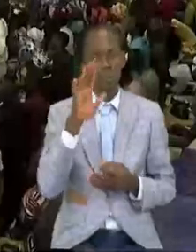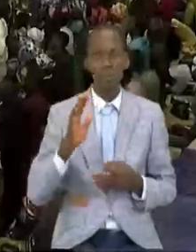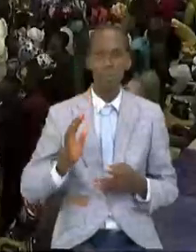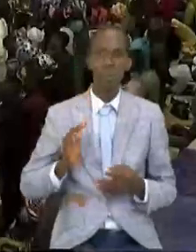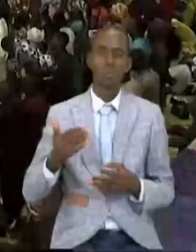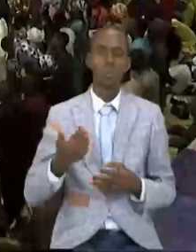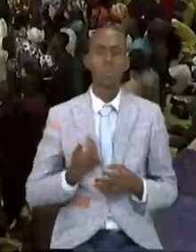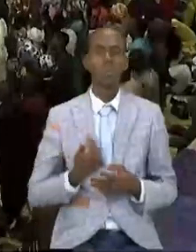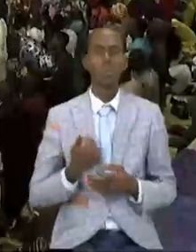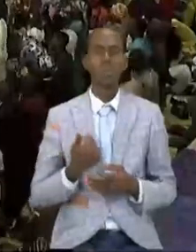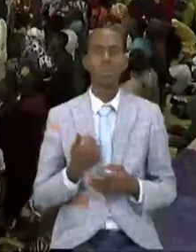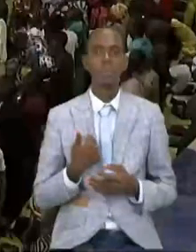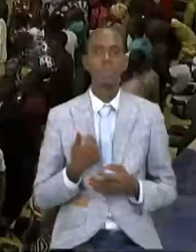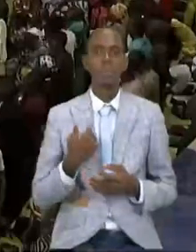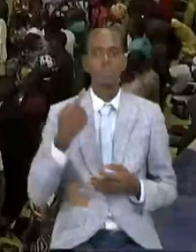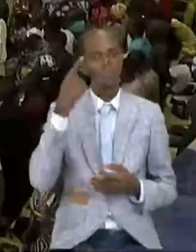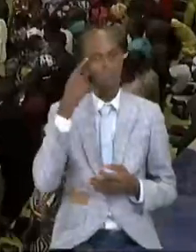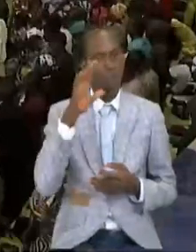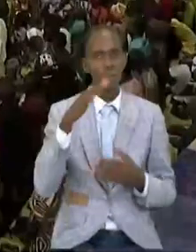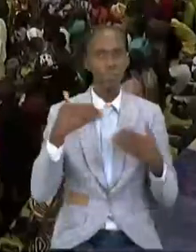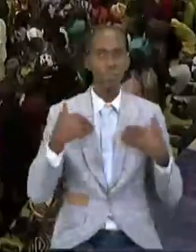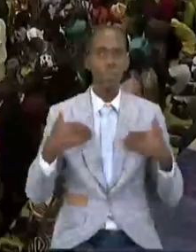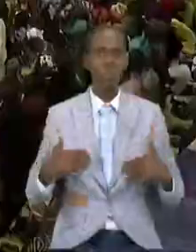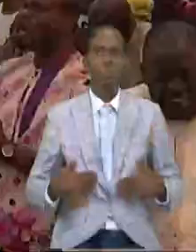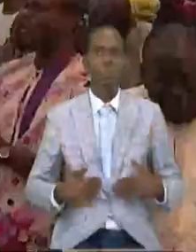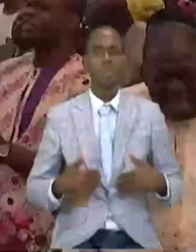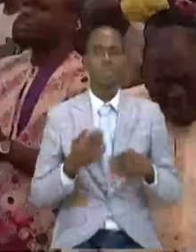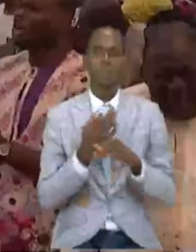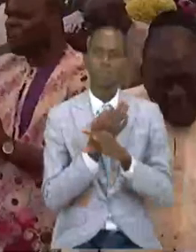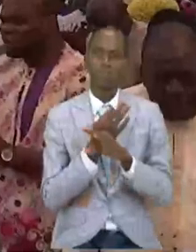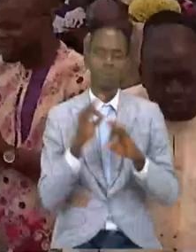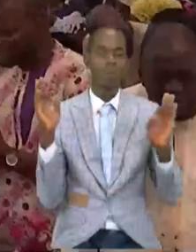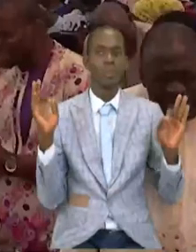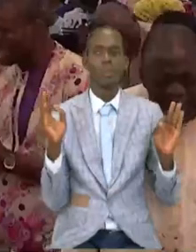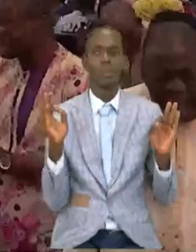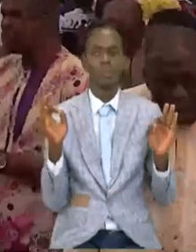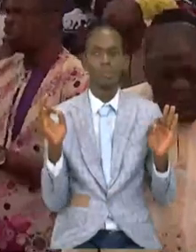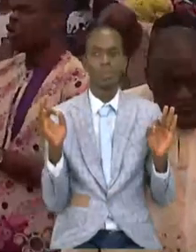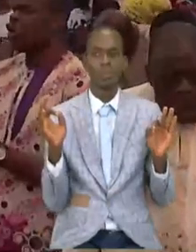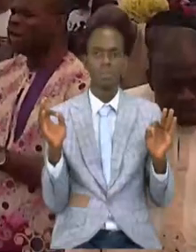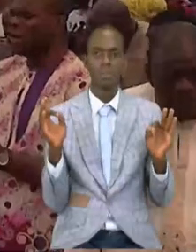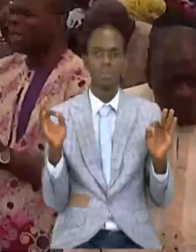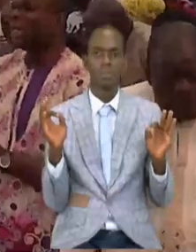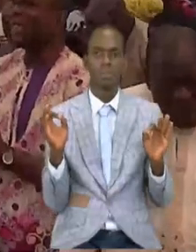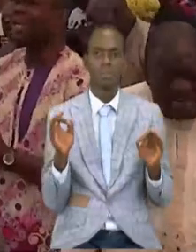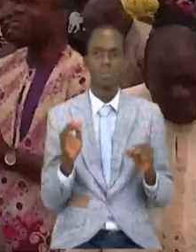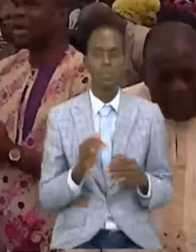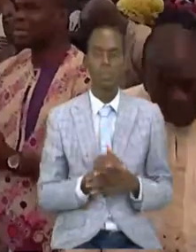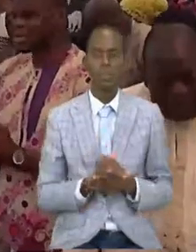Pour votre âme, pour votre corps, la liberté à vous.